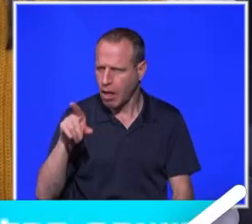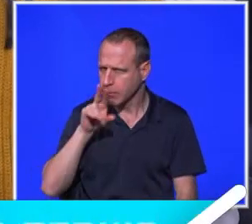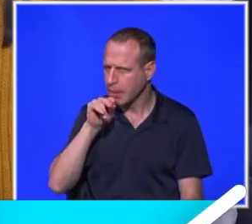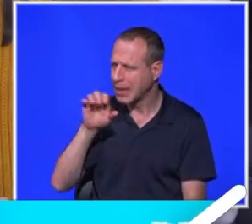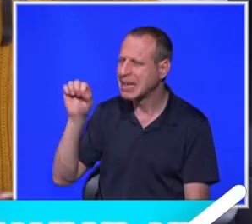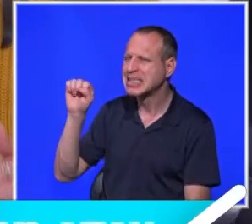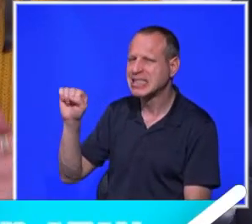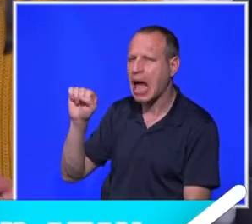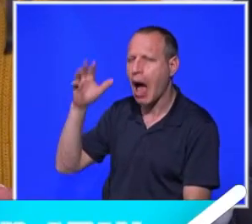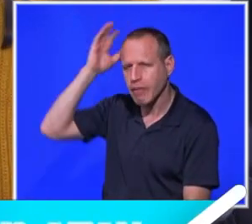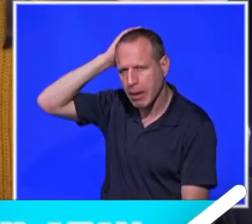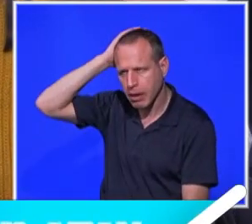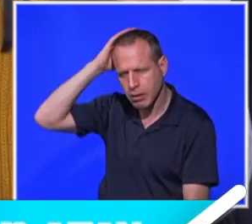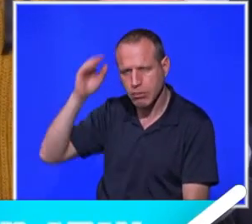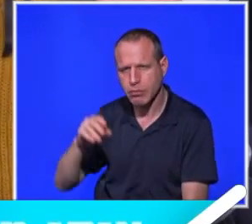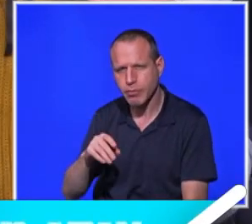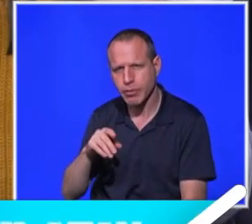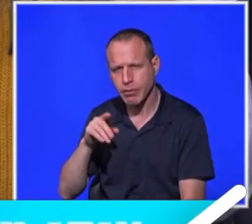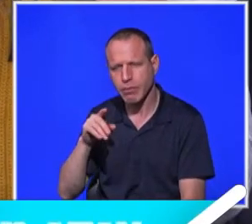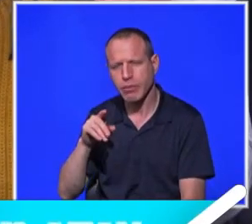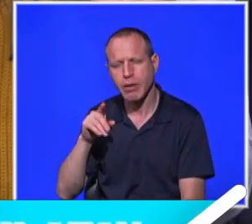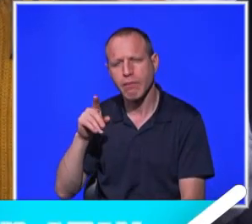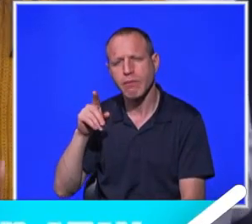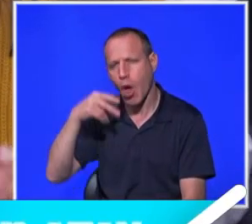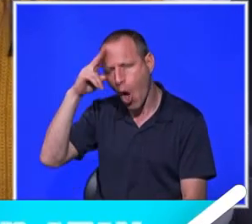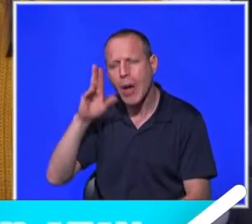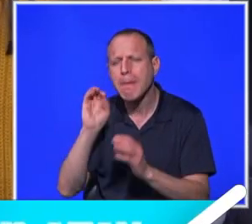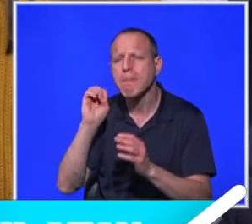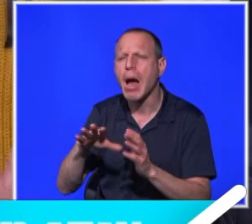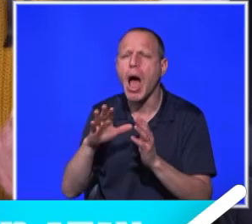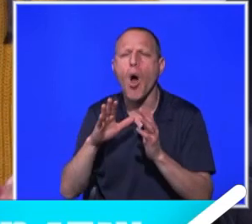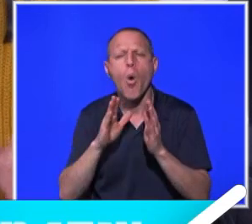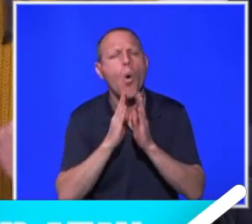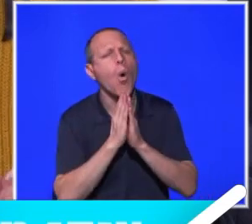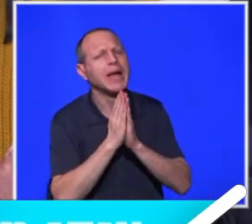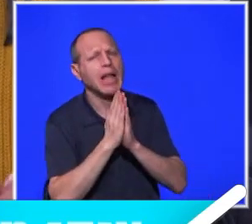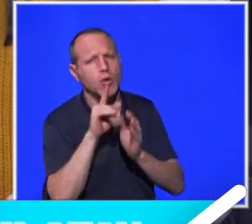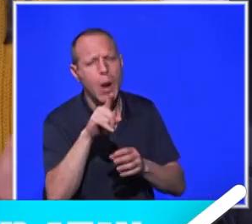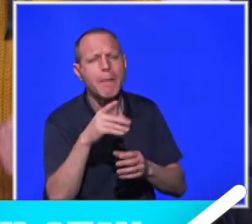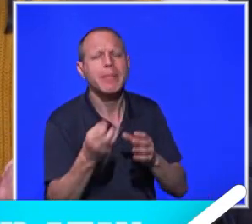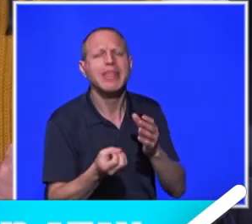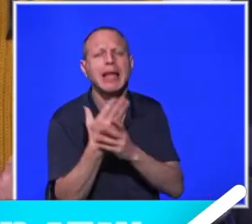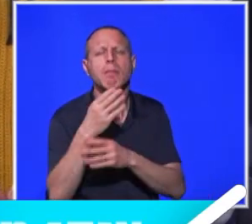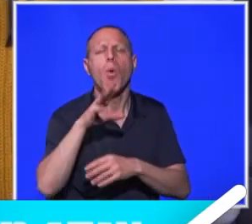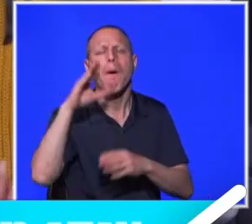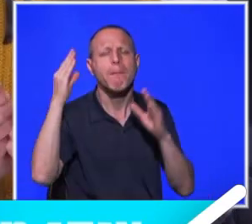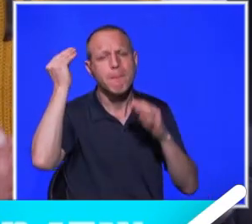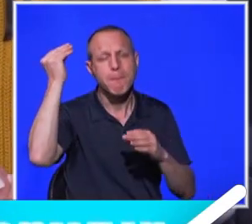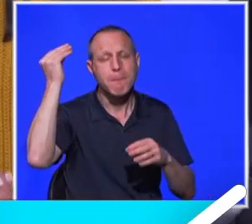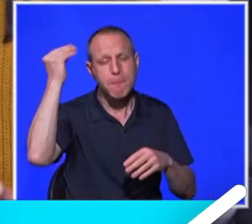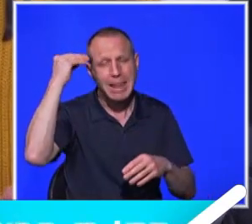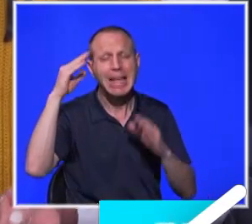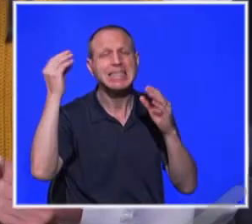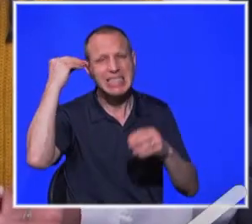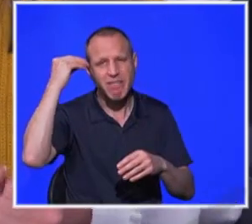שר ובנט ששניהם היו שרי חינוך, והורים באו. והתחננו אליהם, תקים לנו ממחים, תקימו לנו בתי ספר ממלכתיים חרדים, שנוכל